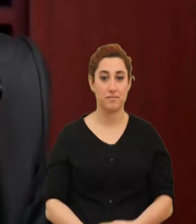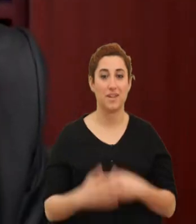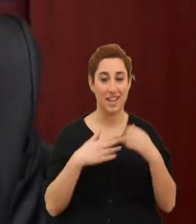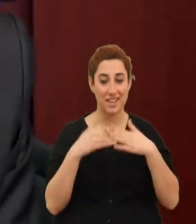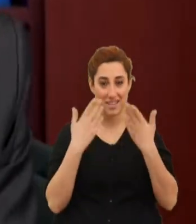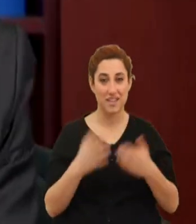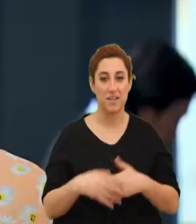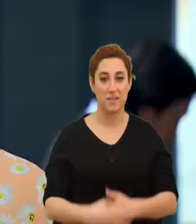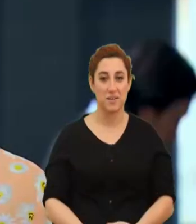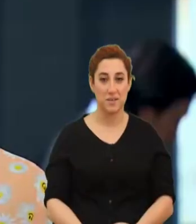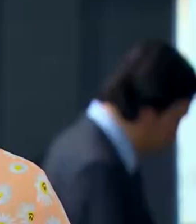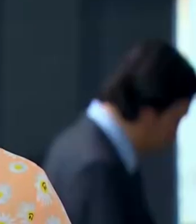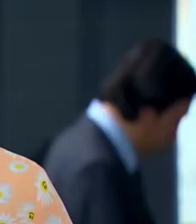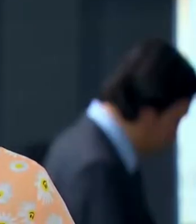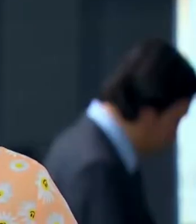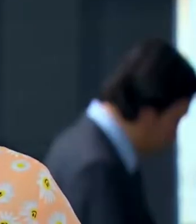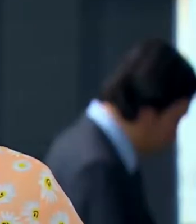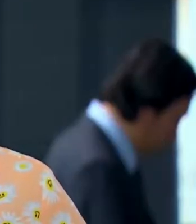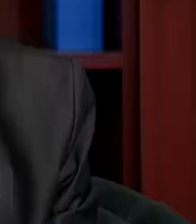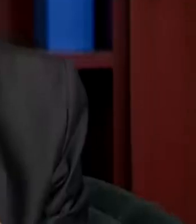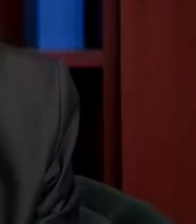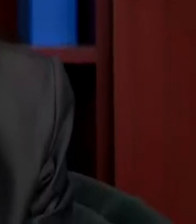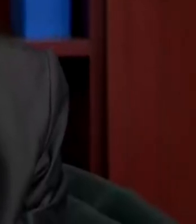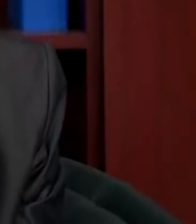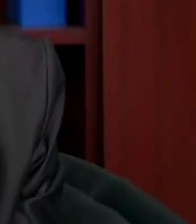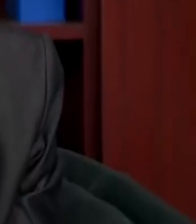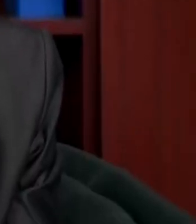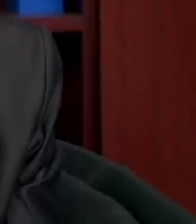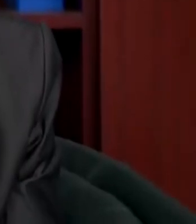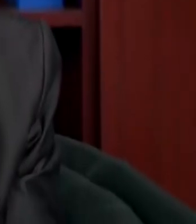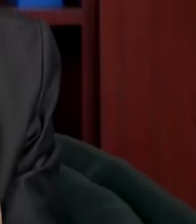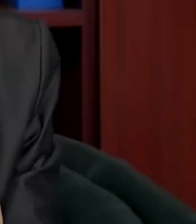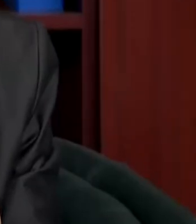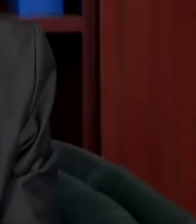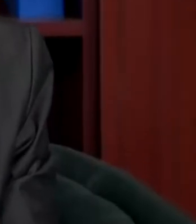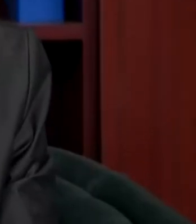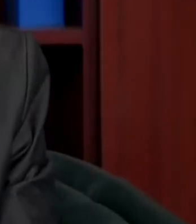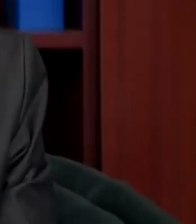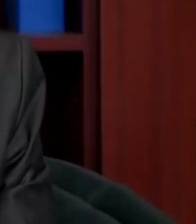Herkesin yüzü güldü ve kahvelerine uzandılar. Tuğba ile Erdem bakışıp gülüşüyorlar.